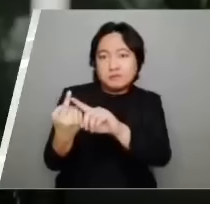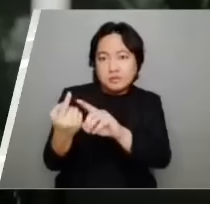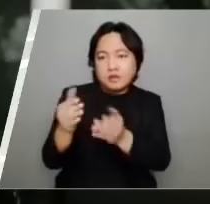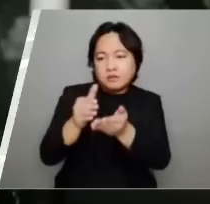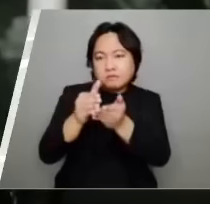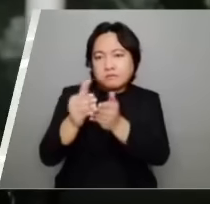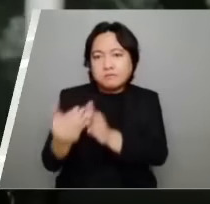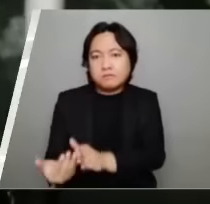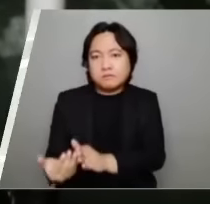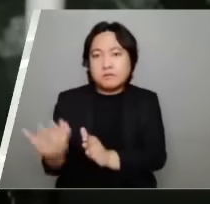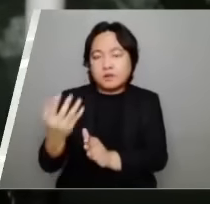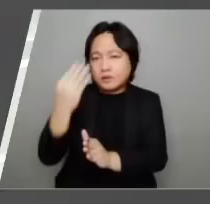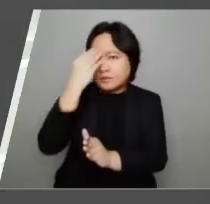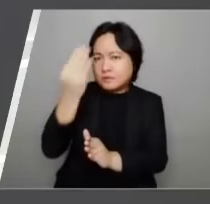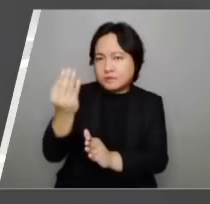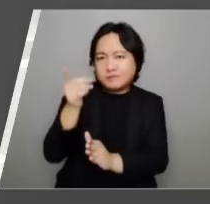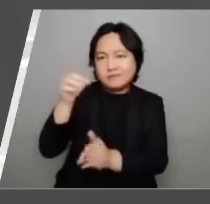Obando, Bulacan.